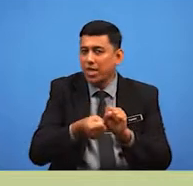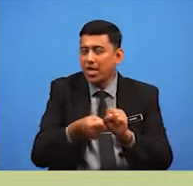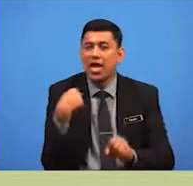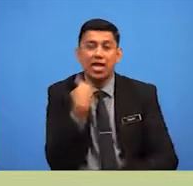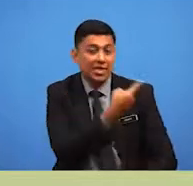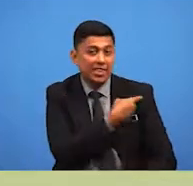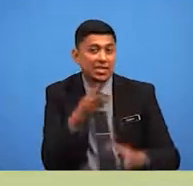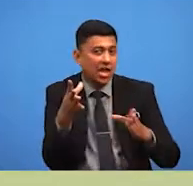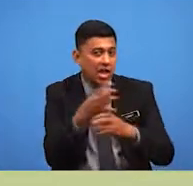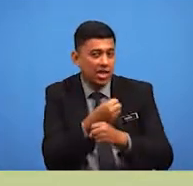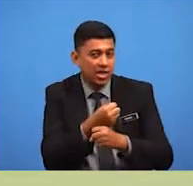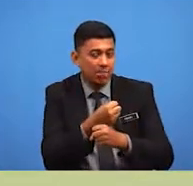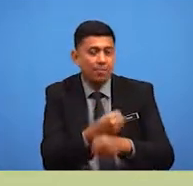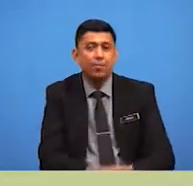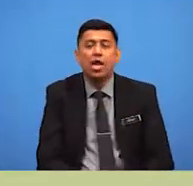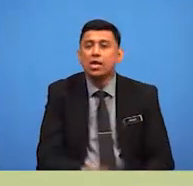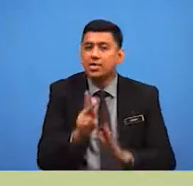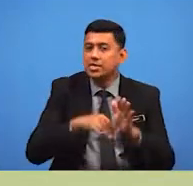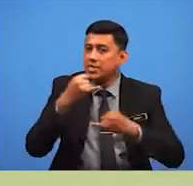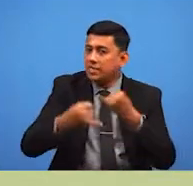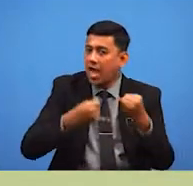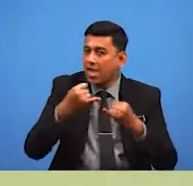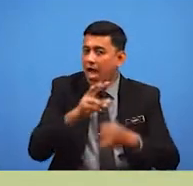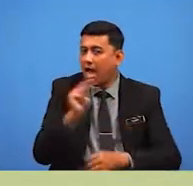kita dapat memperoleh kejayaan.